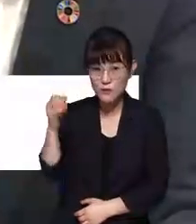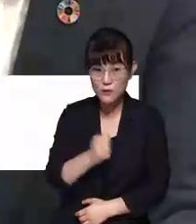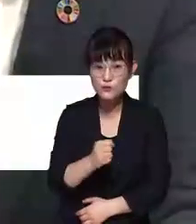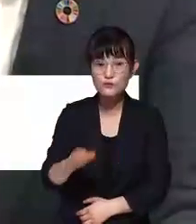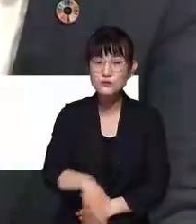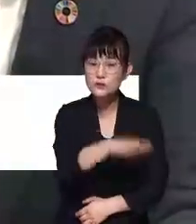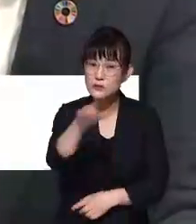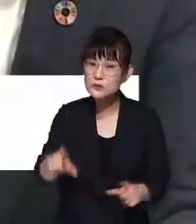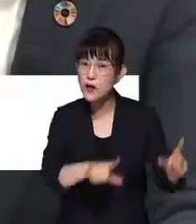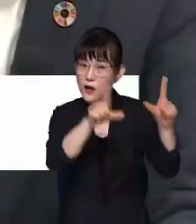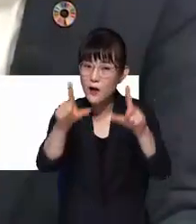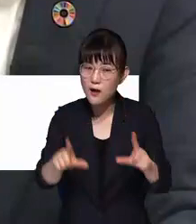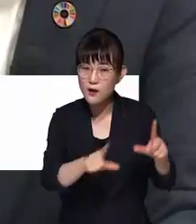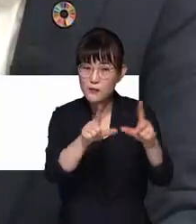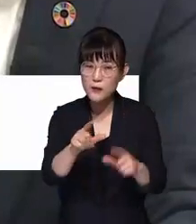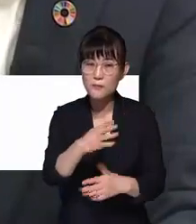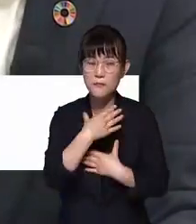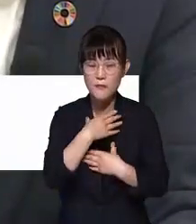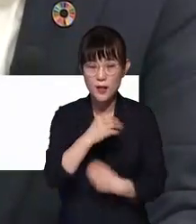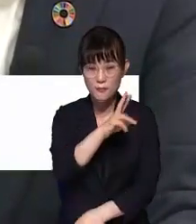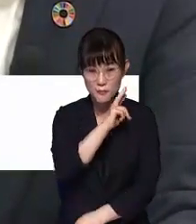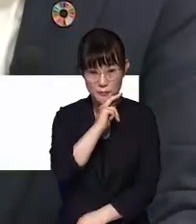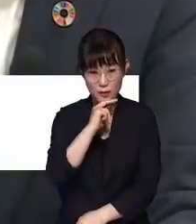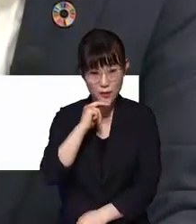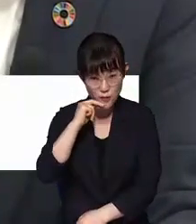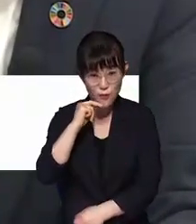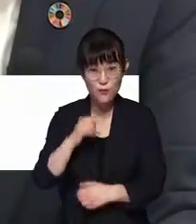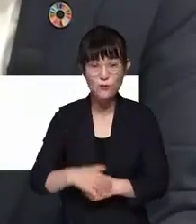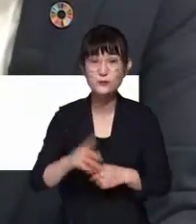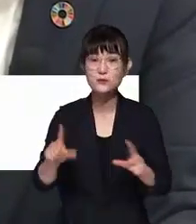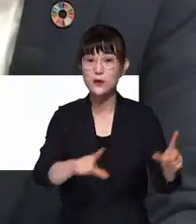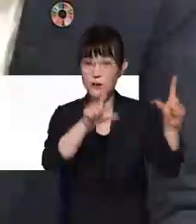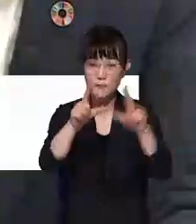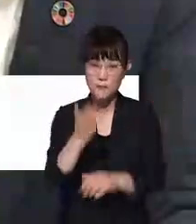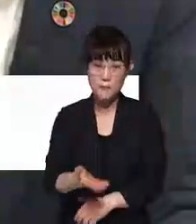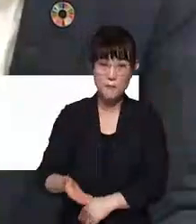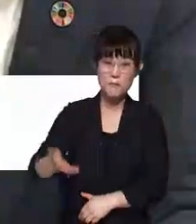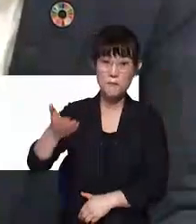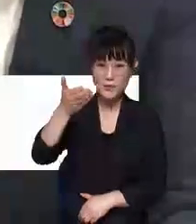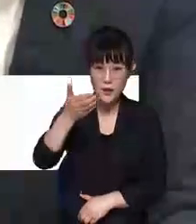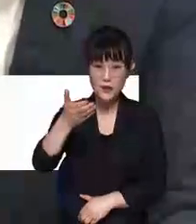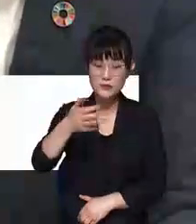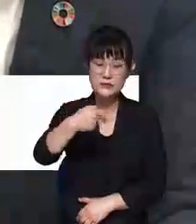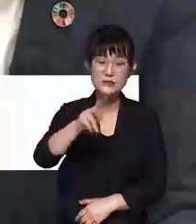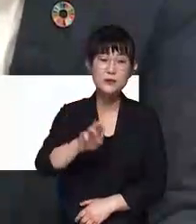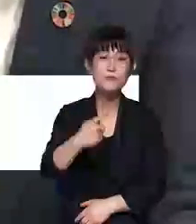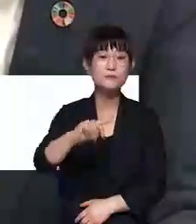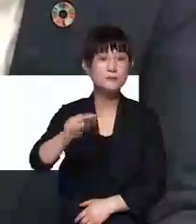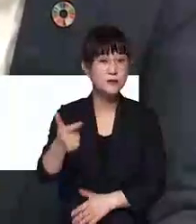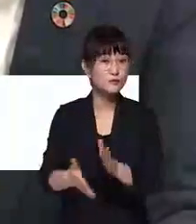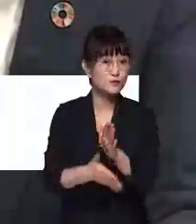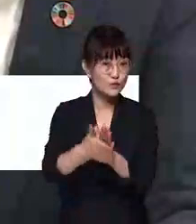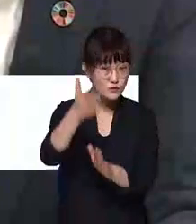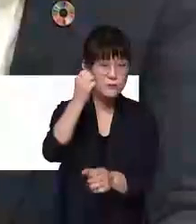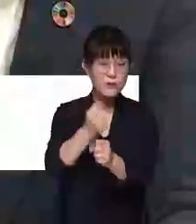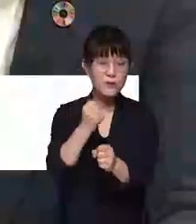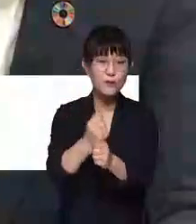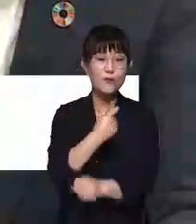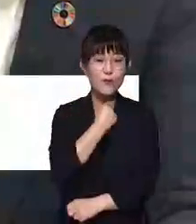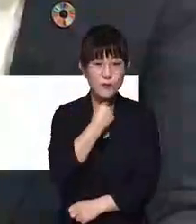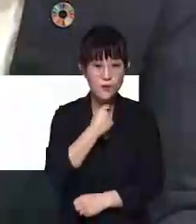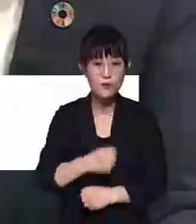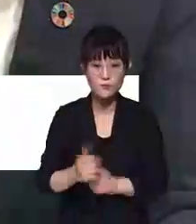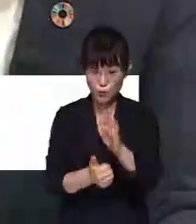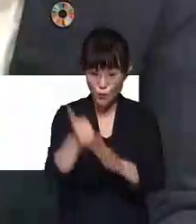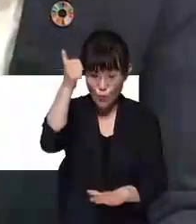편리하고 윤택하게 좀 해주는 그래서 더 진게 좀 살 수 있는 첨단 도시가 되기를 소원하고 그